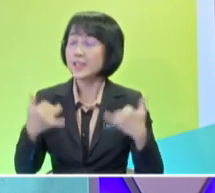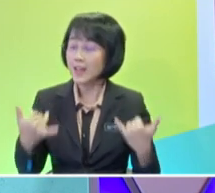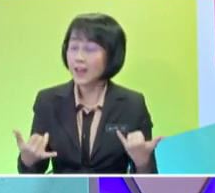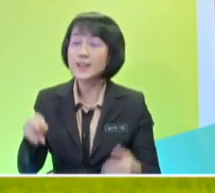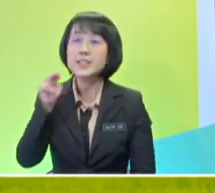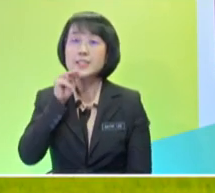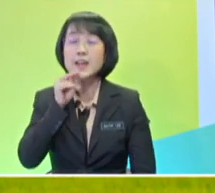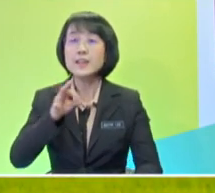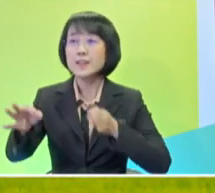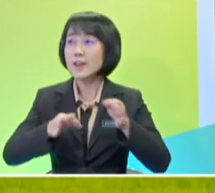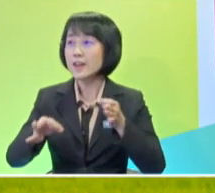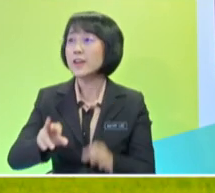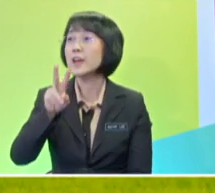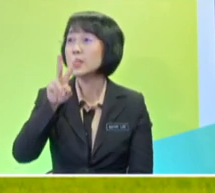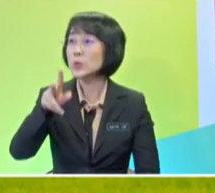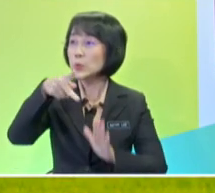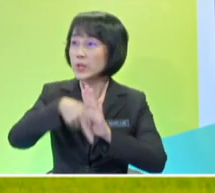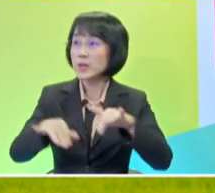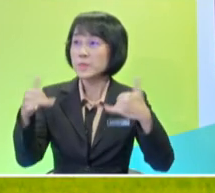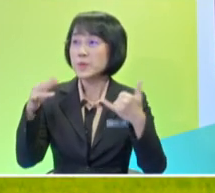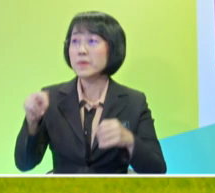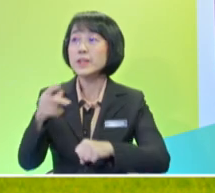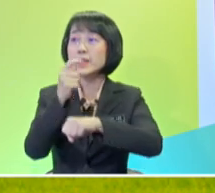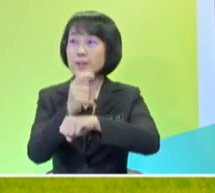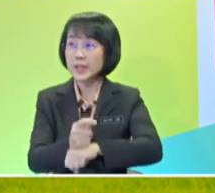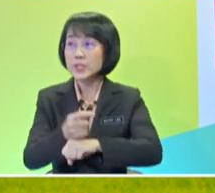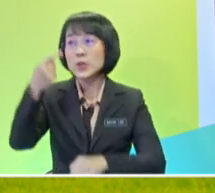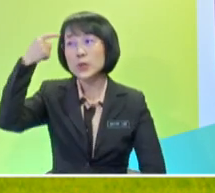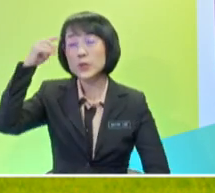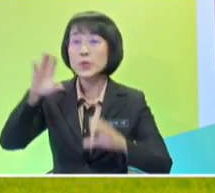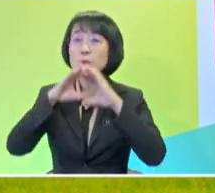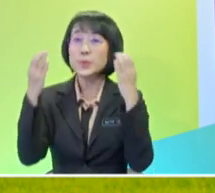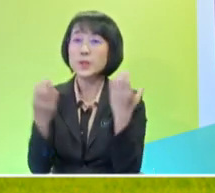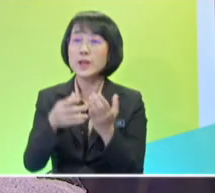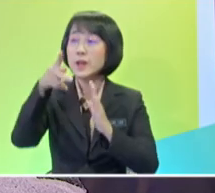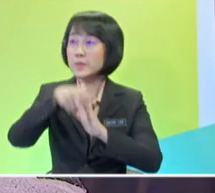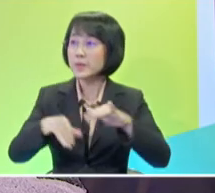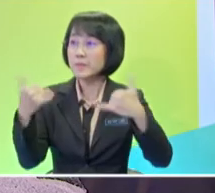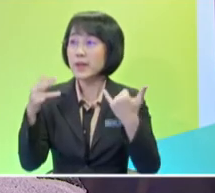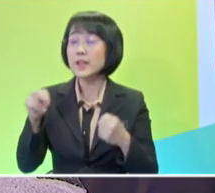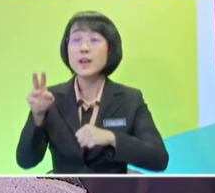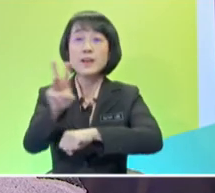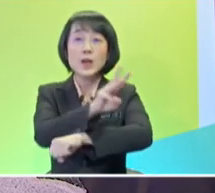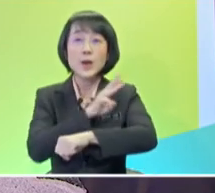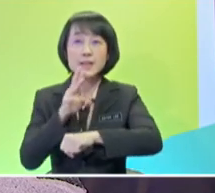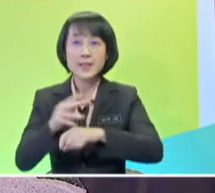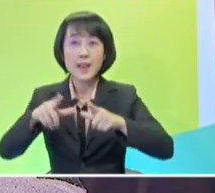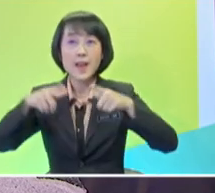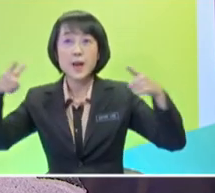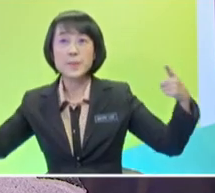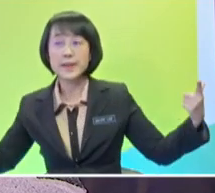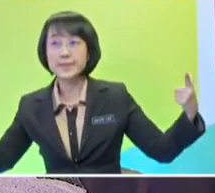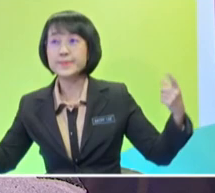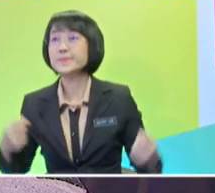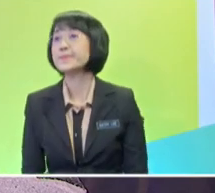bagi kategori permainan kalau saya lapar Yang pertama dahulu yang pertama kawasan apa kita boleh